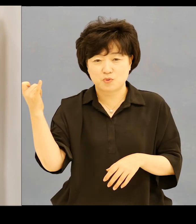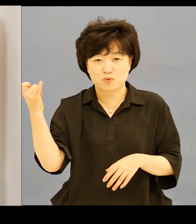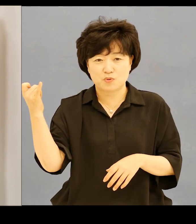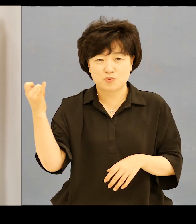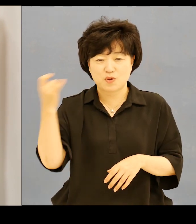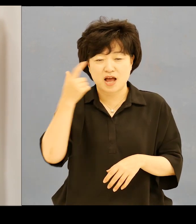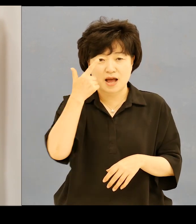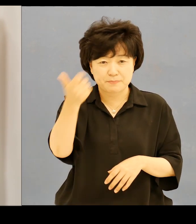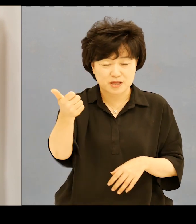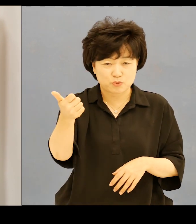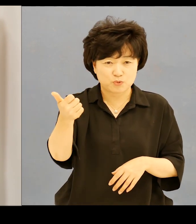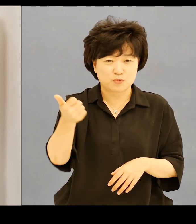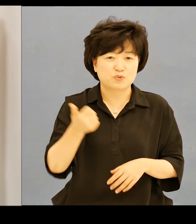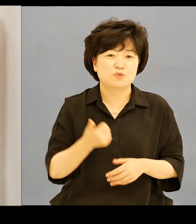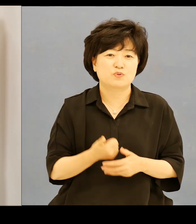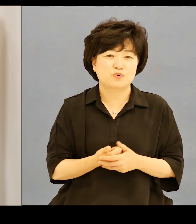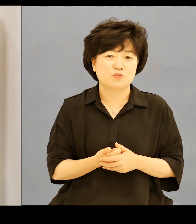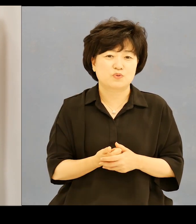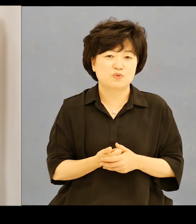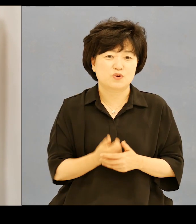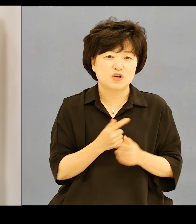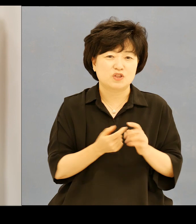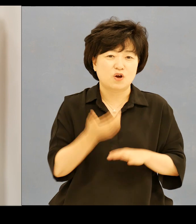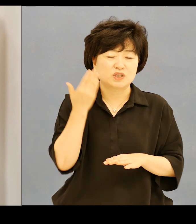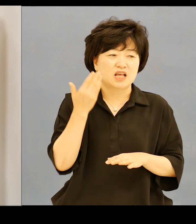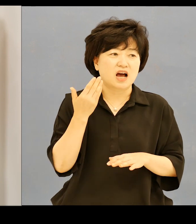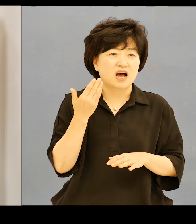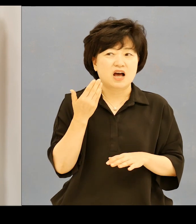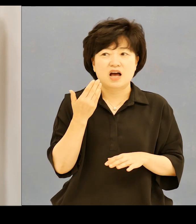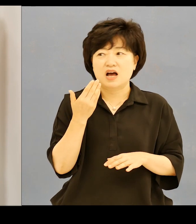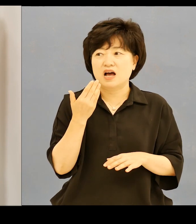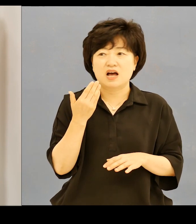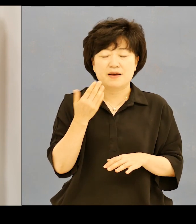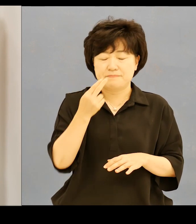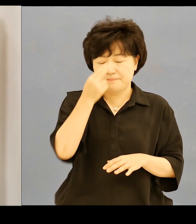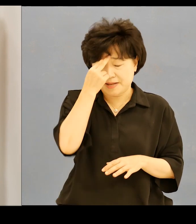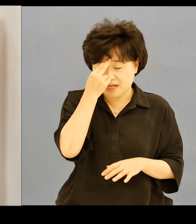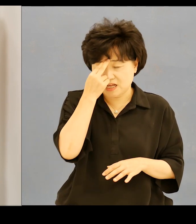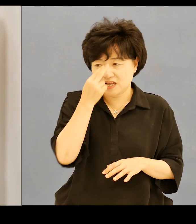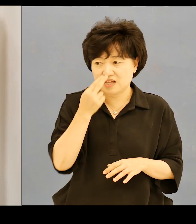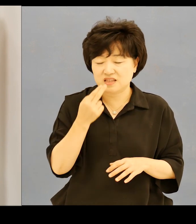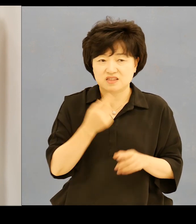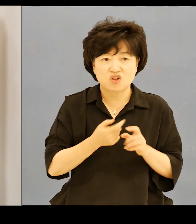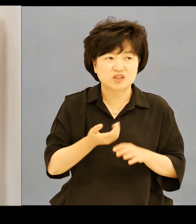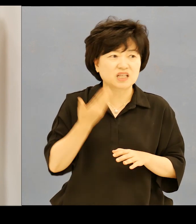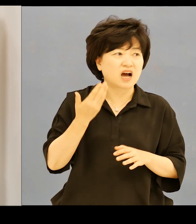엄마도 그렇고 아버지도 그렇고 더 이상 물러설 곳이 없다.